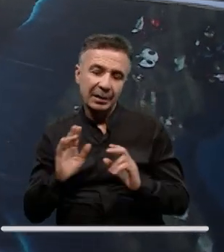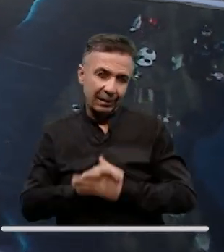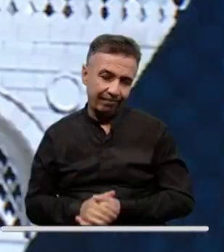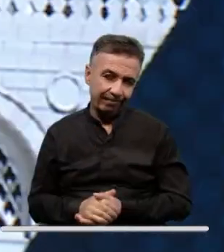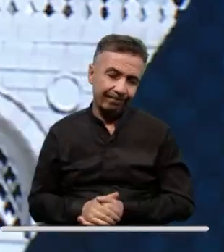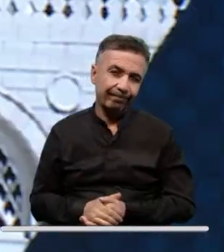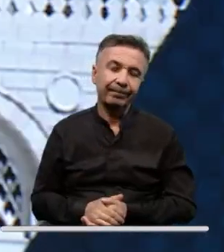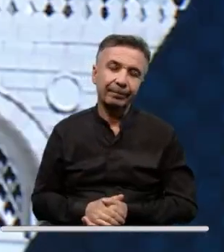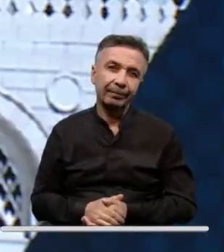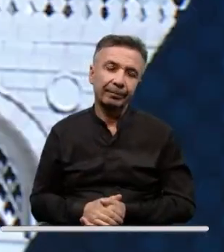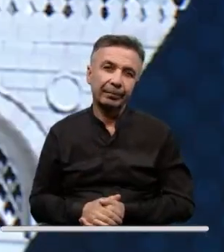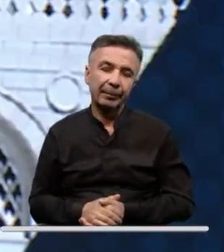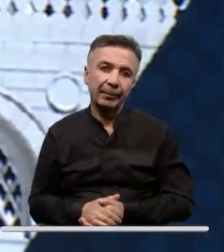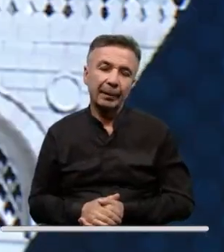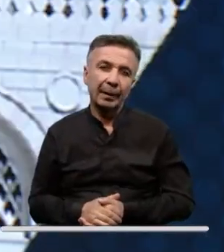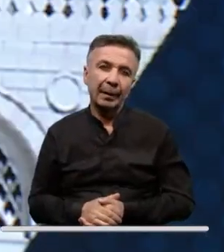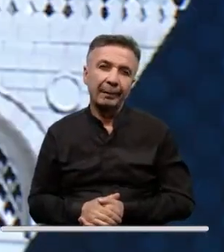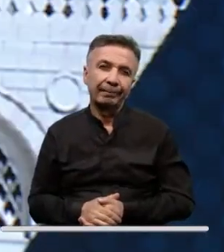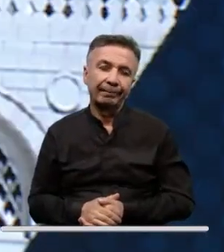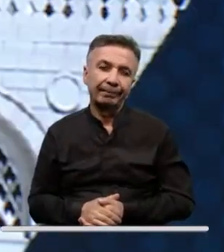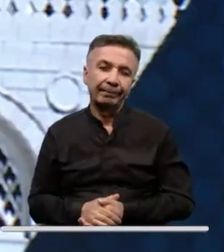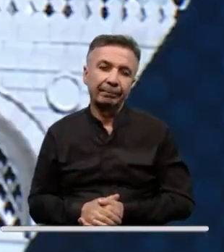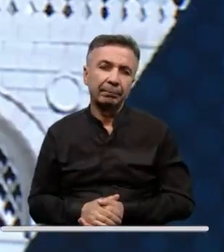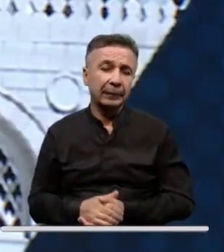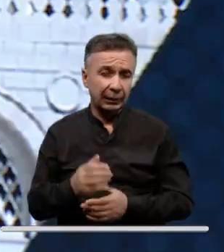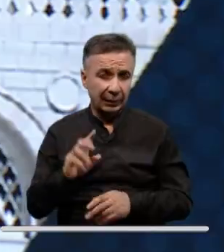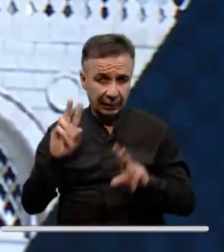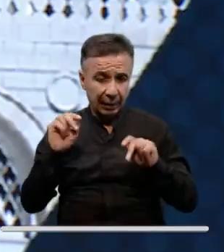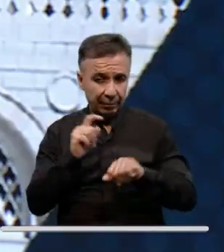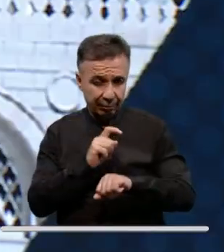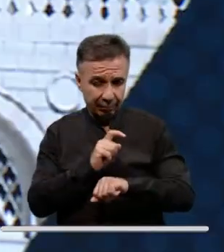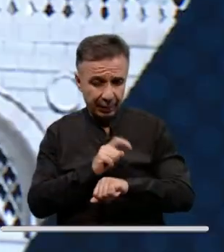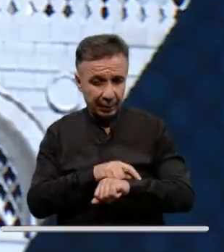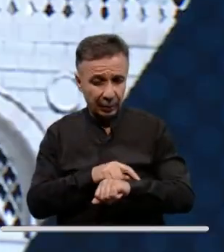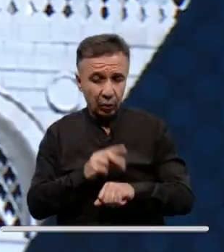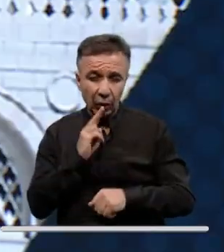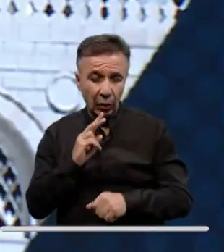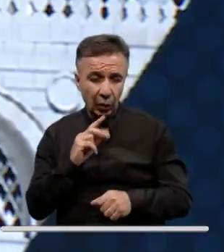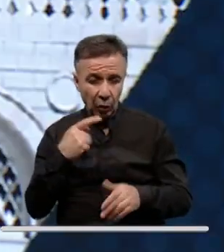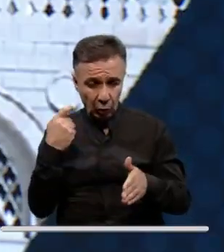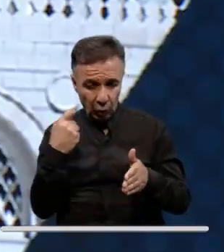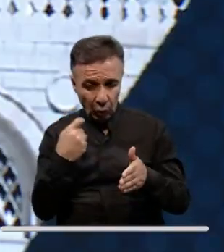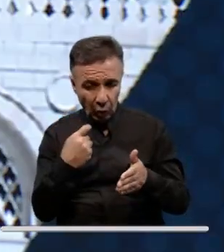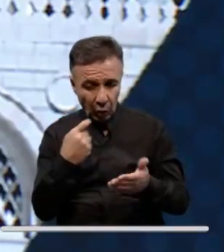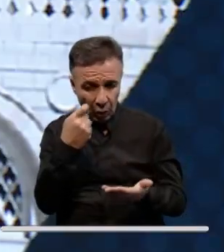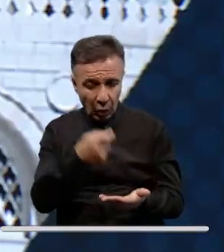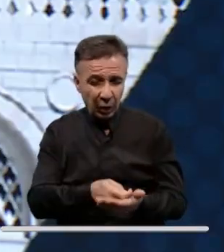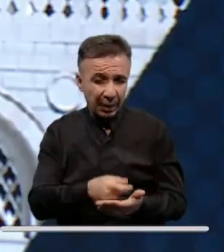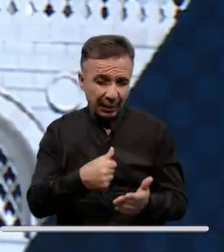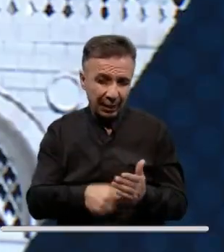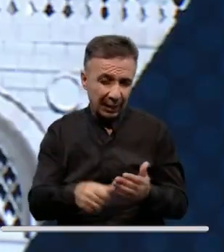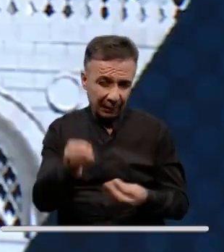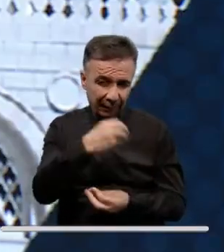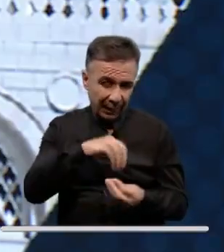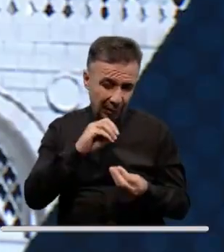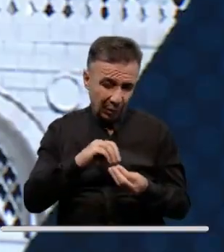almak caiz değildir Eee vaktinde son ödeme tarihinden sonraya bırakmak faiz olacağından